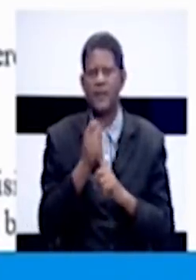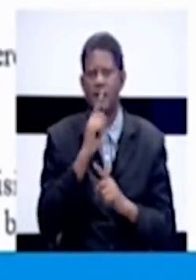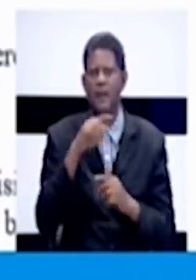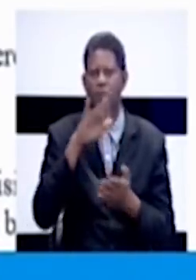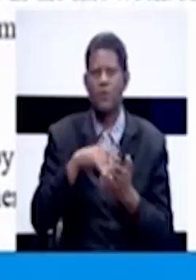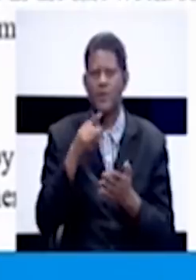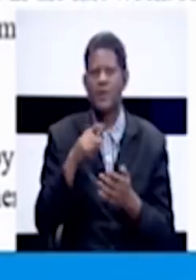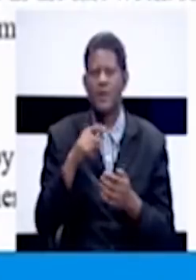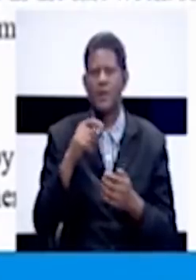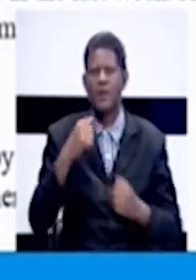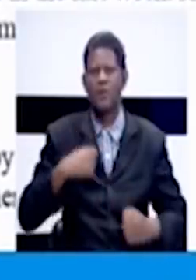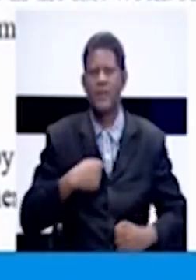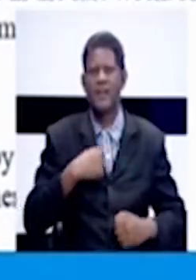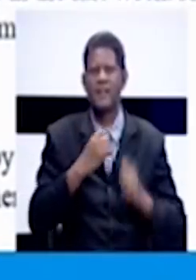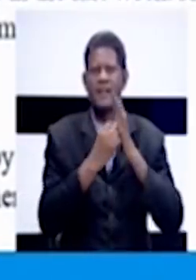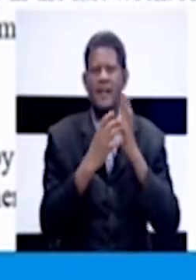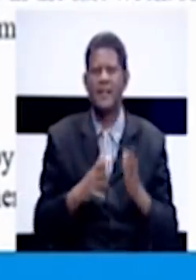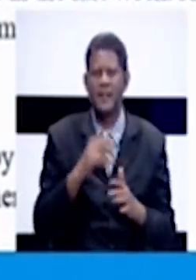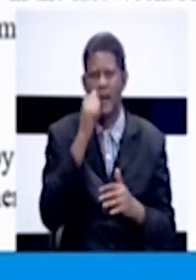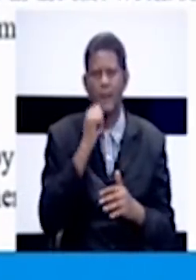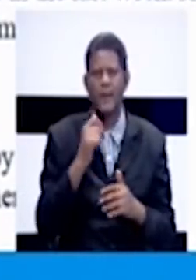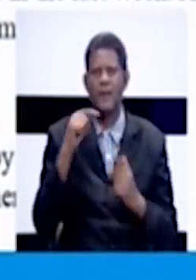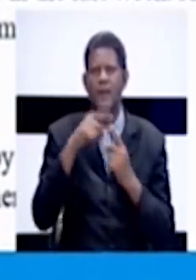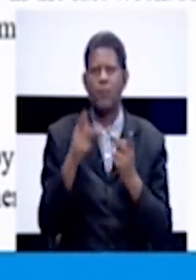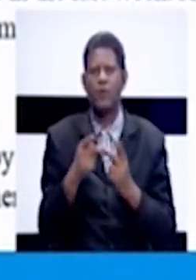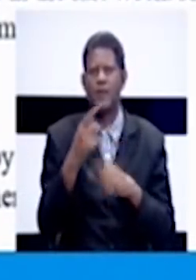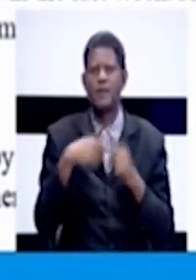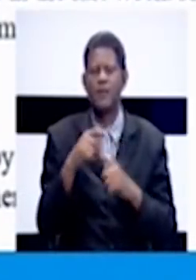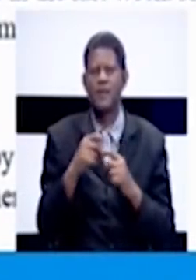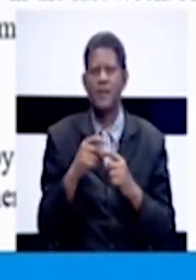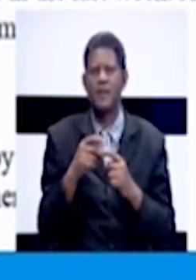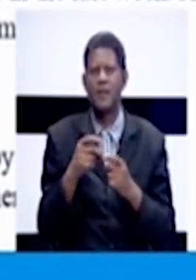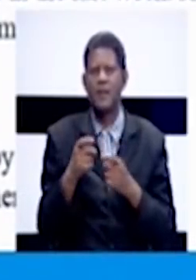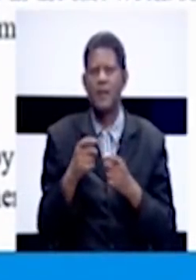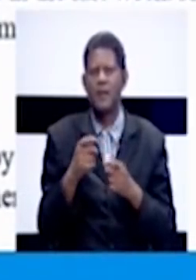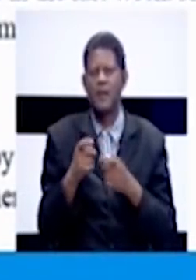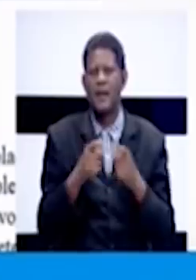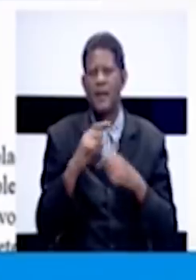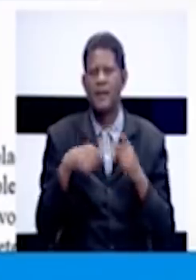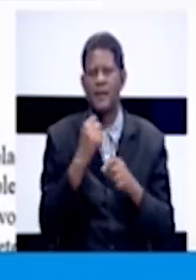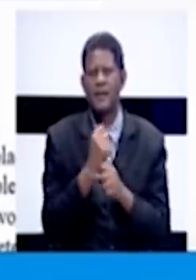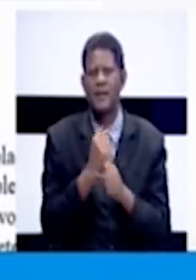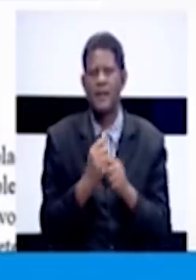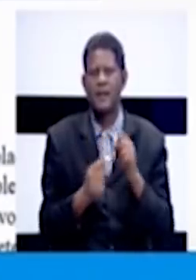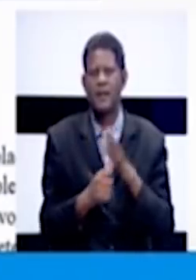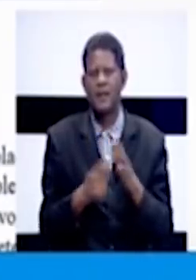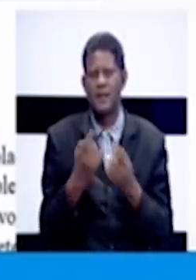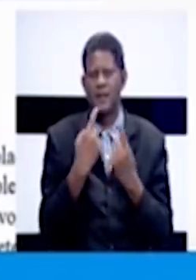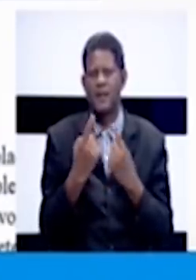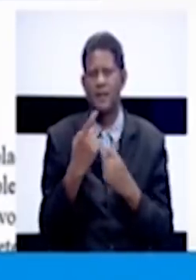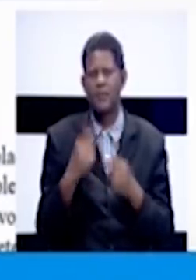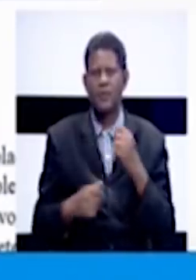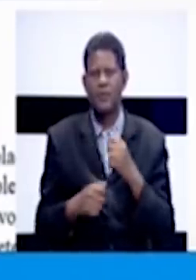እምበኣር ወታደራት ፋሽስት ኣብይ ኣሕመድ ናብ ቦታና ከም ዝመፁ ኣካየዲ ስራሕ ሆስፒታልና ዝነገረኒ ንሳን ብዙሓት ብኩናት ዝተወግኡን